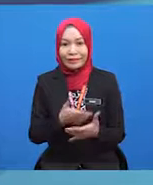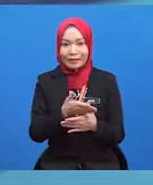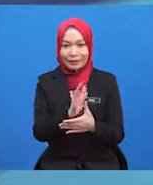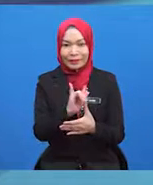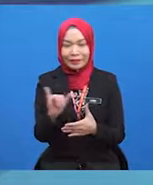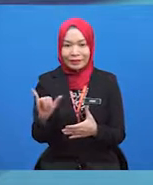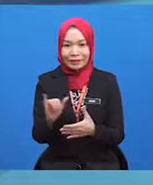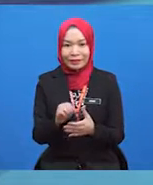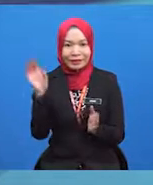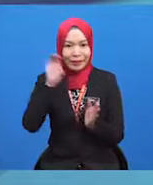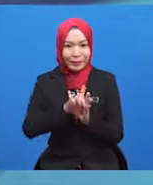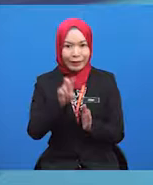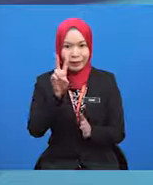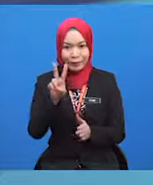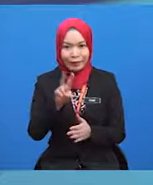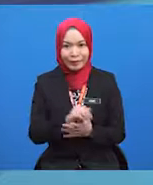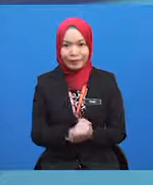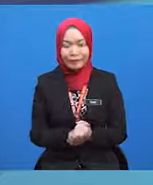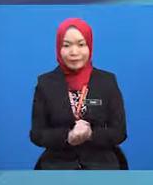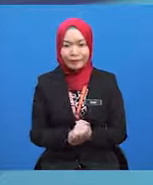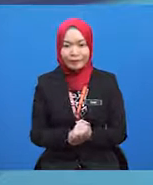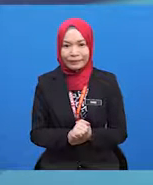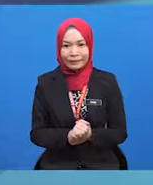Seterusnya, gambar dua.